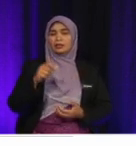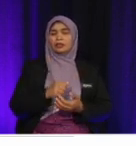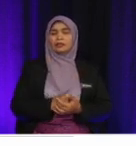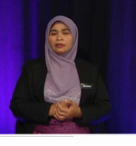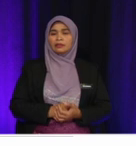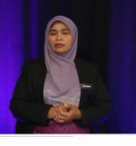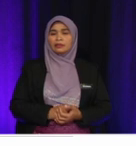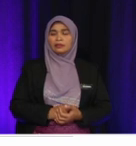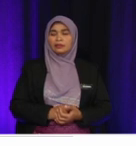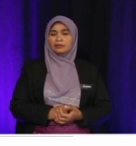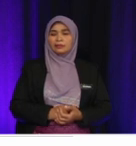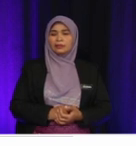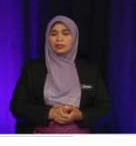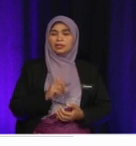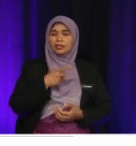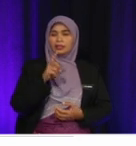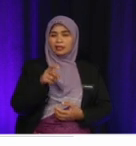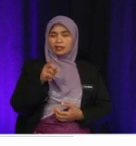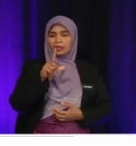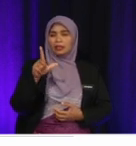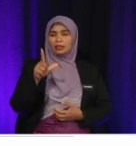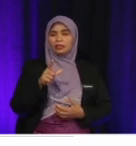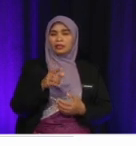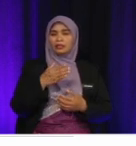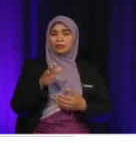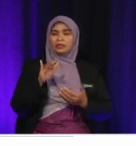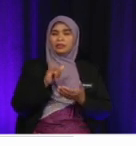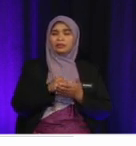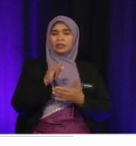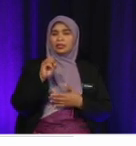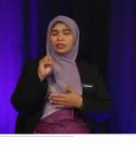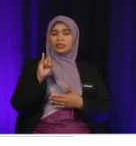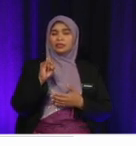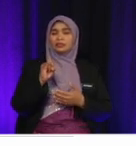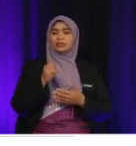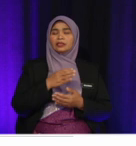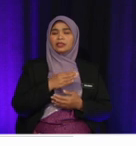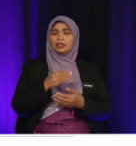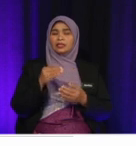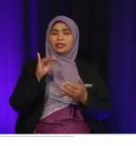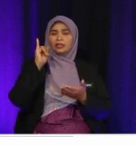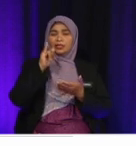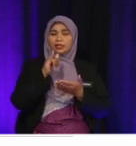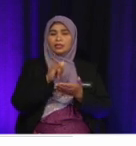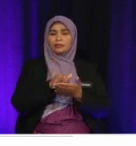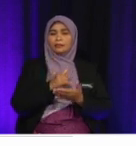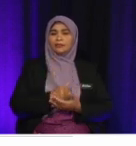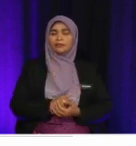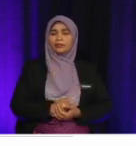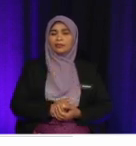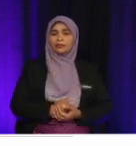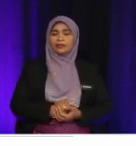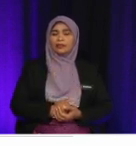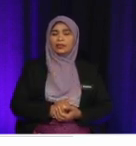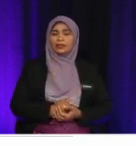hendaklah ya kita hendaklah kemudian disusuli dengan isi kita hendaklah meyakini bahawa setiap yang berlaku dalam